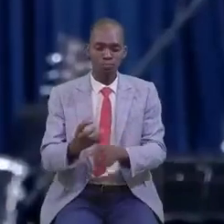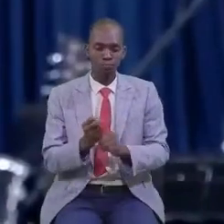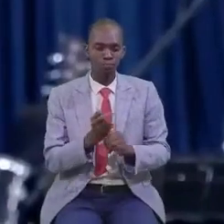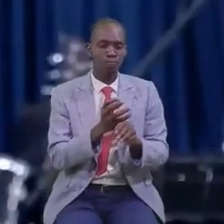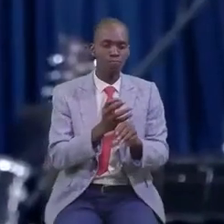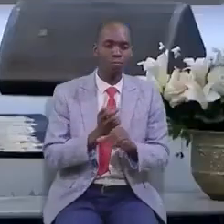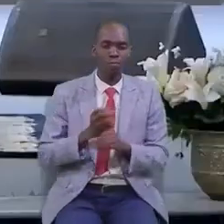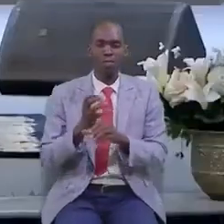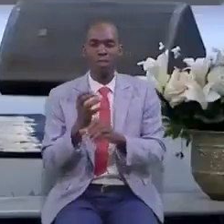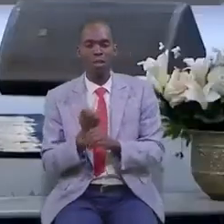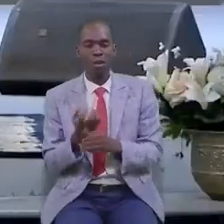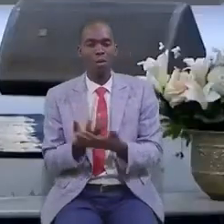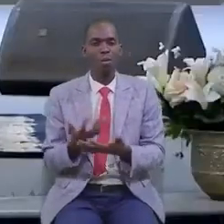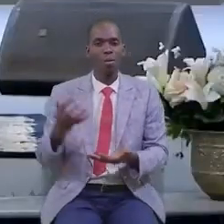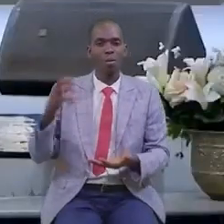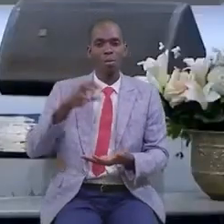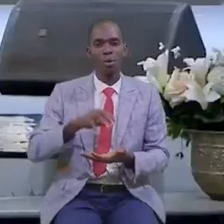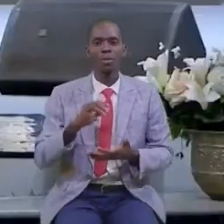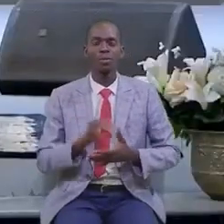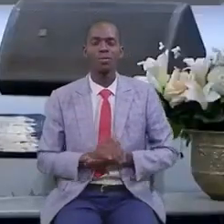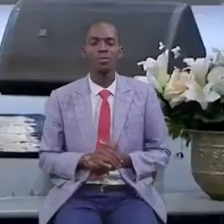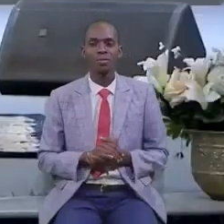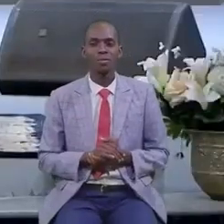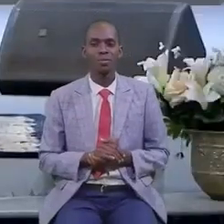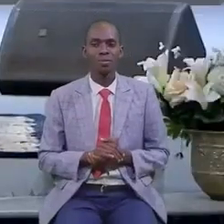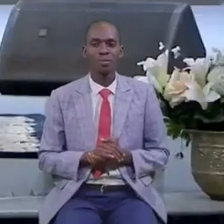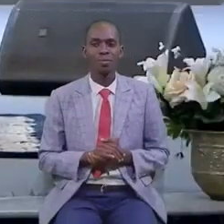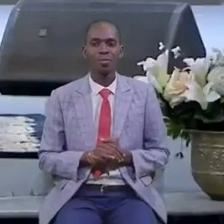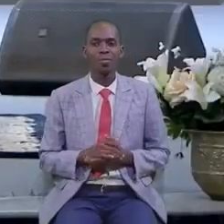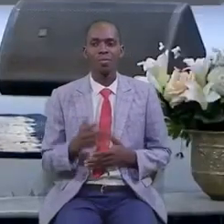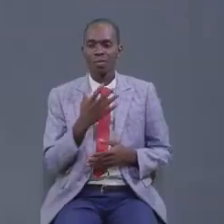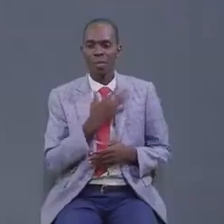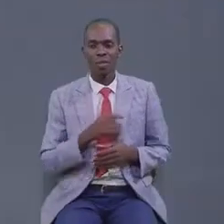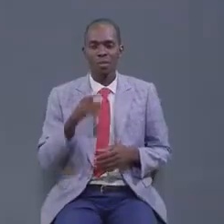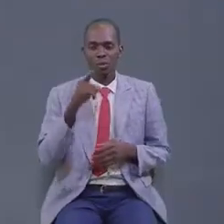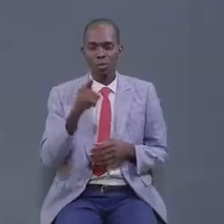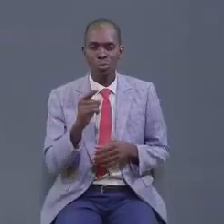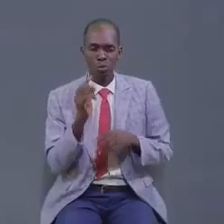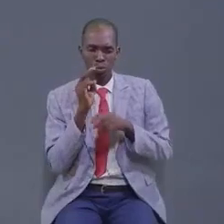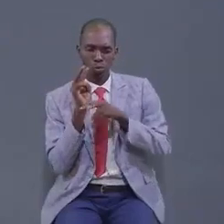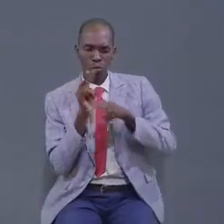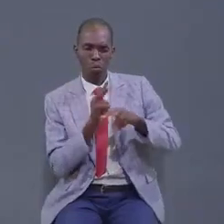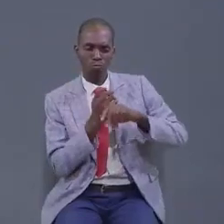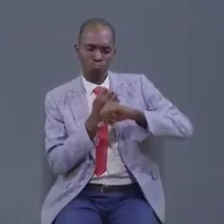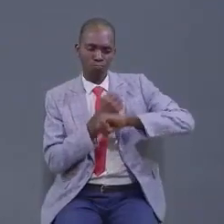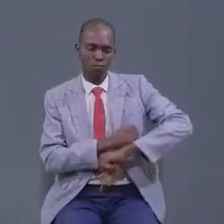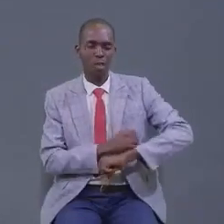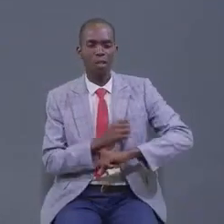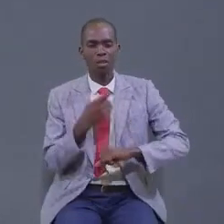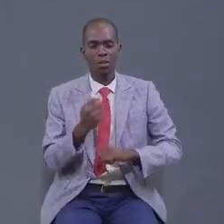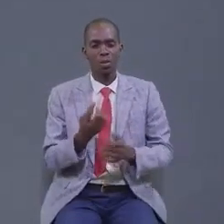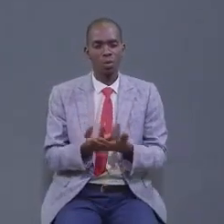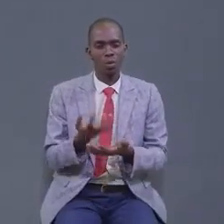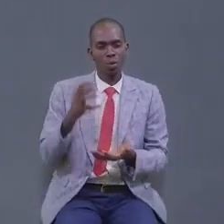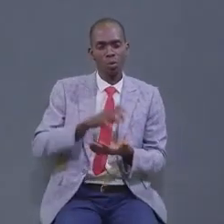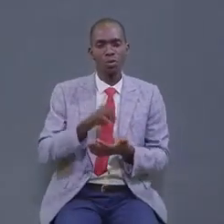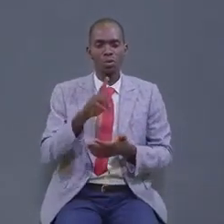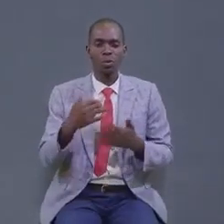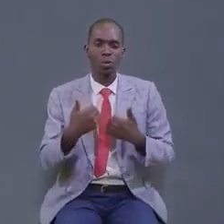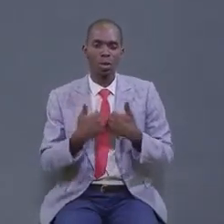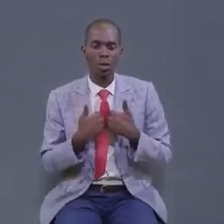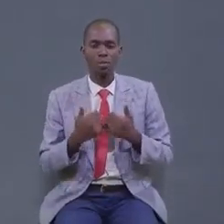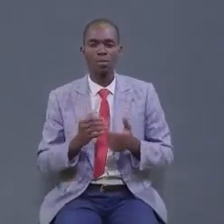సంపదను సంపాదించడానికి సమయాన్ని వెచ్చిస్తూ ఉంటాం. And you watch over the wealth you have, అలాగే మీరు కలిగి ఉన్న